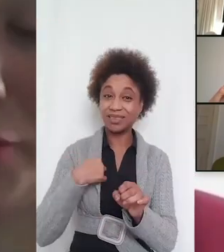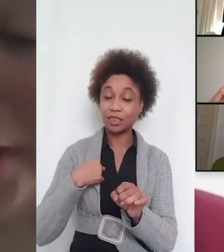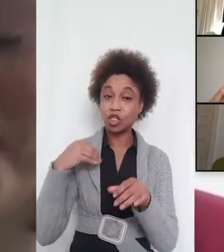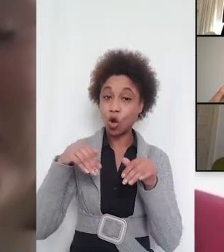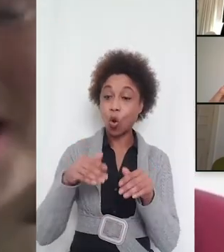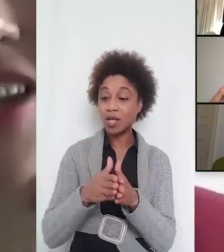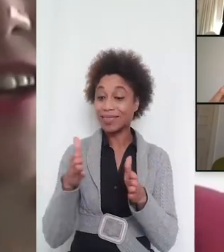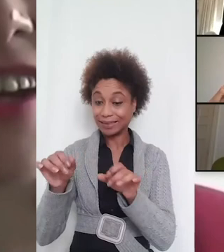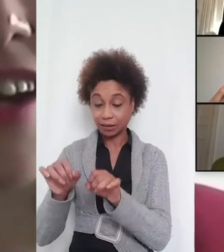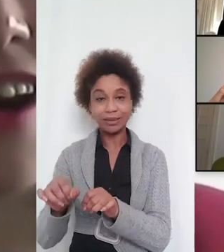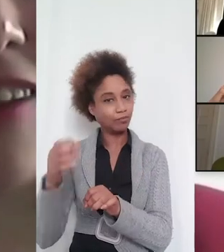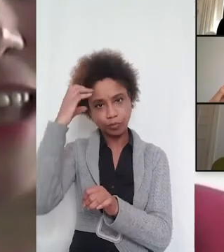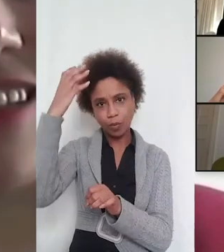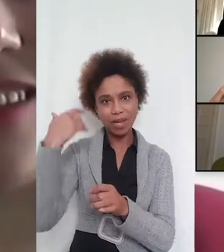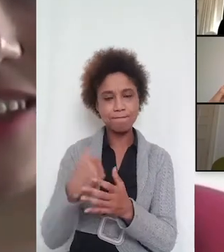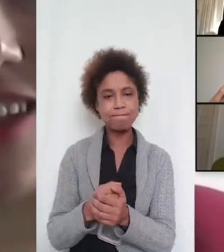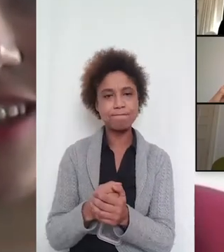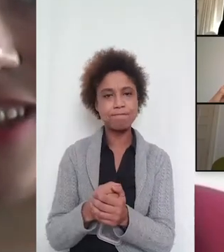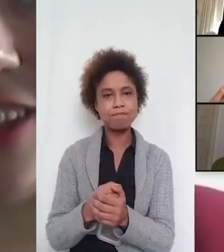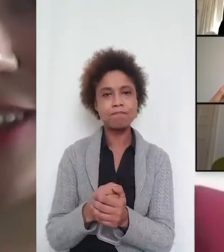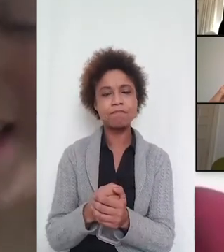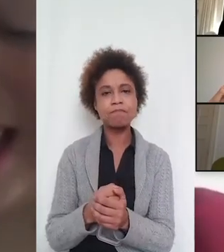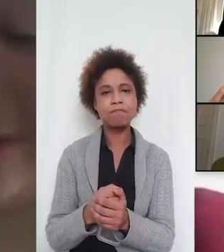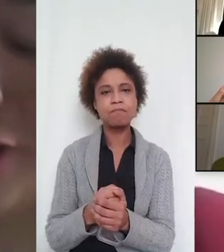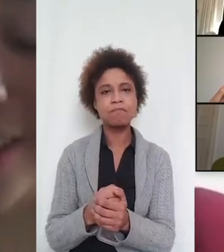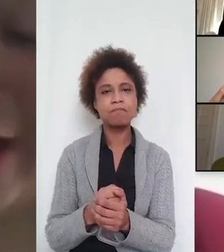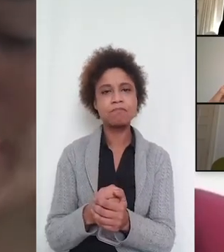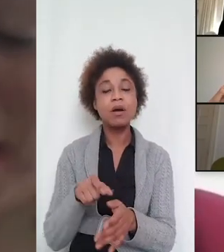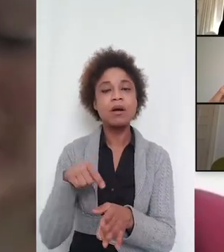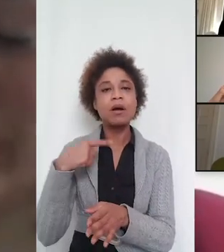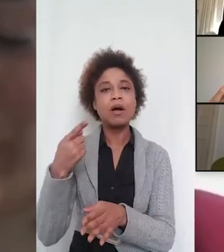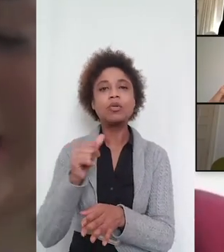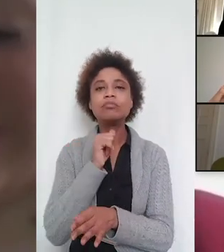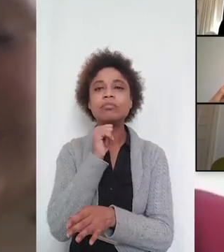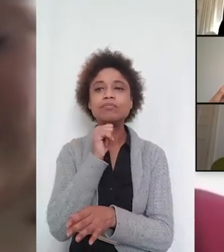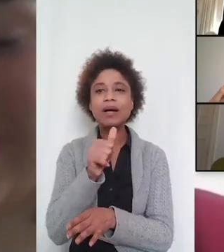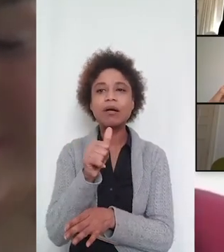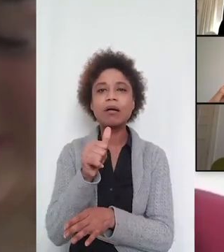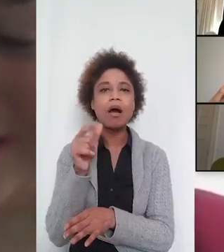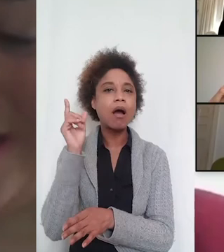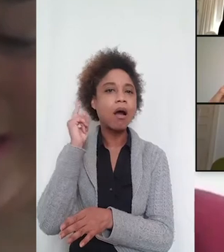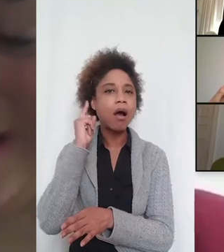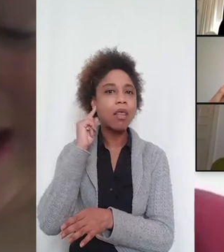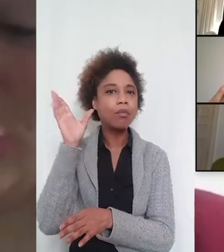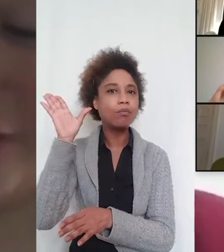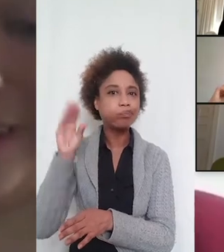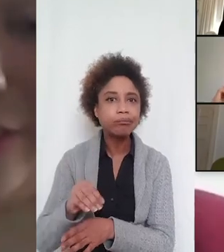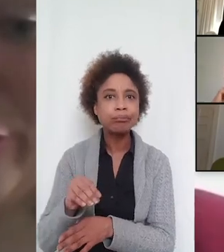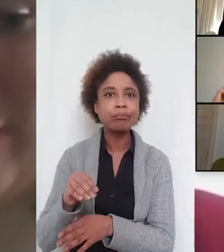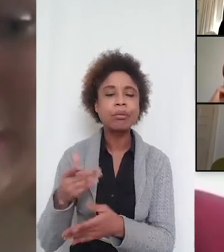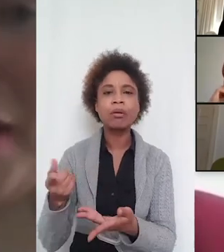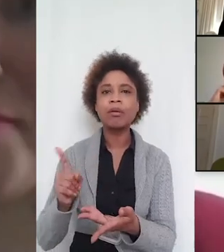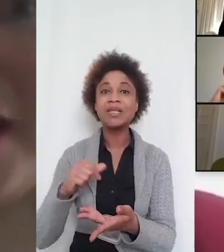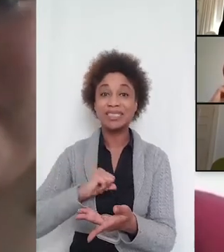geen probleem. Alleen, toen had ik heel veel pech, toen viel het geluid uit. En doordat ik